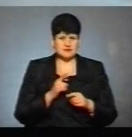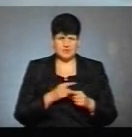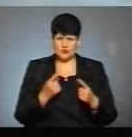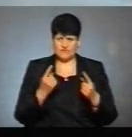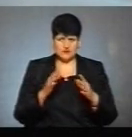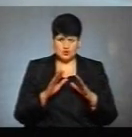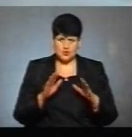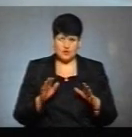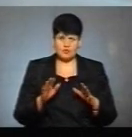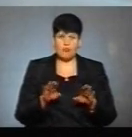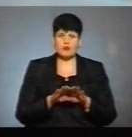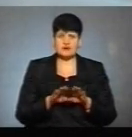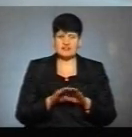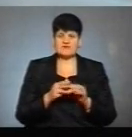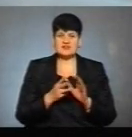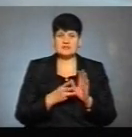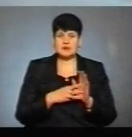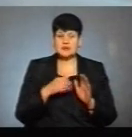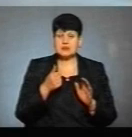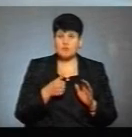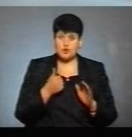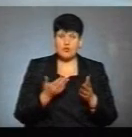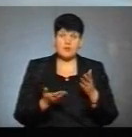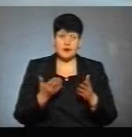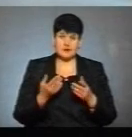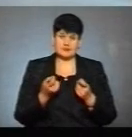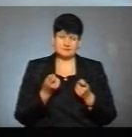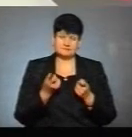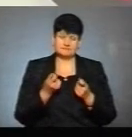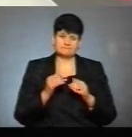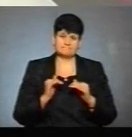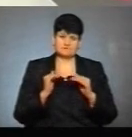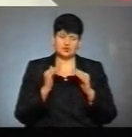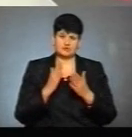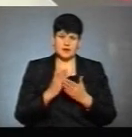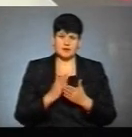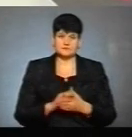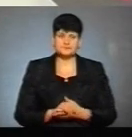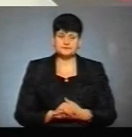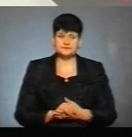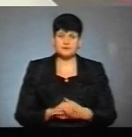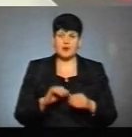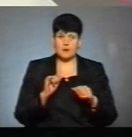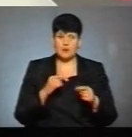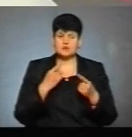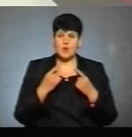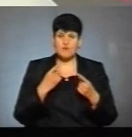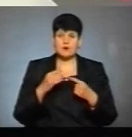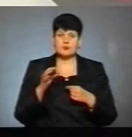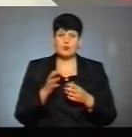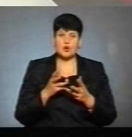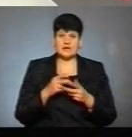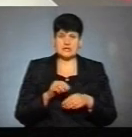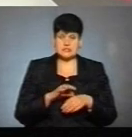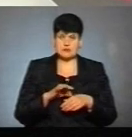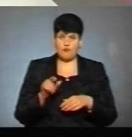з, скажімо, 2018 роком, але невеличке збільшення є. Чи можна говорити про певну кількість